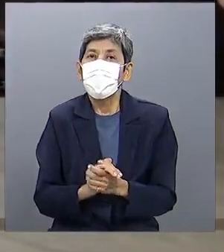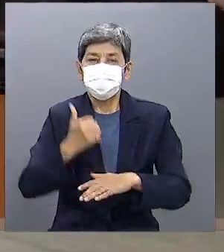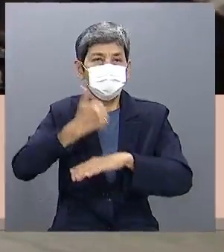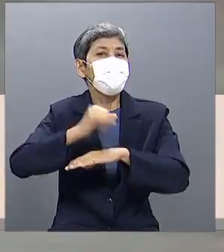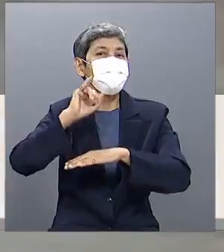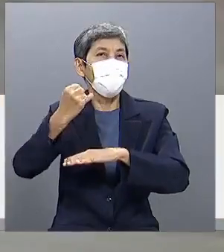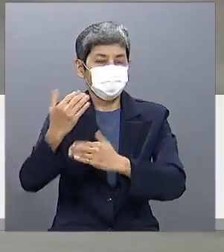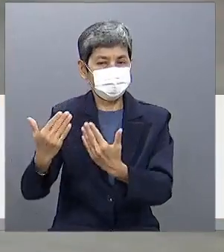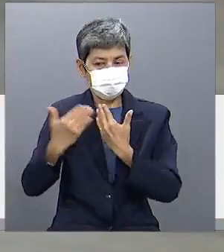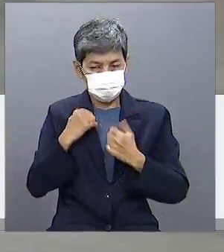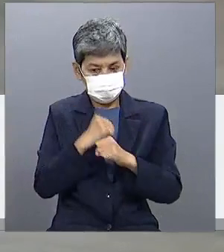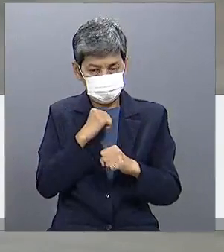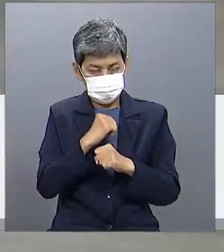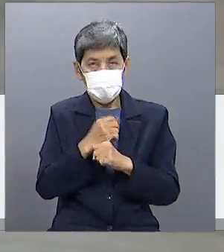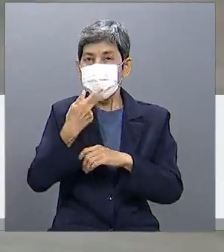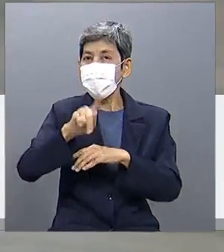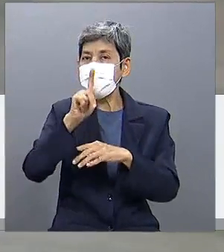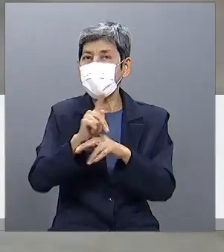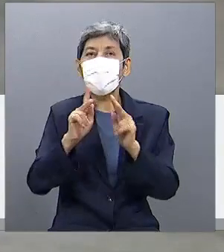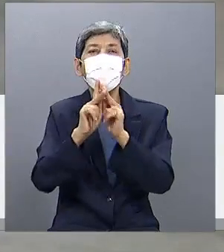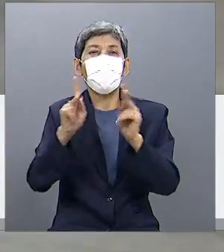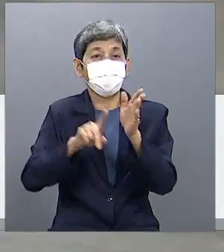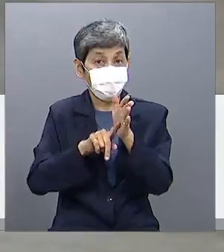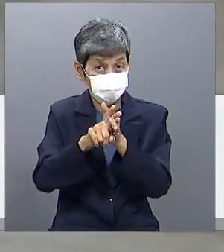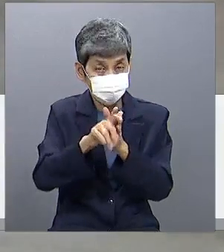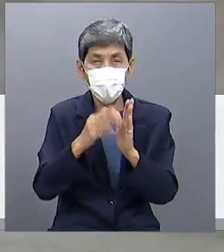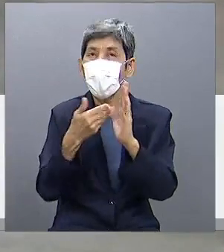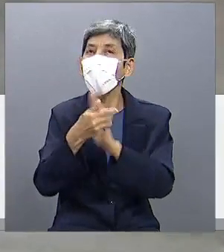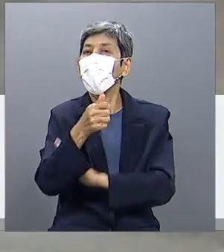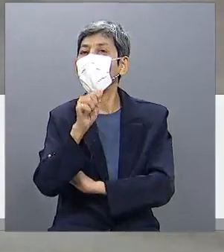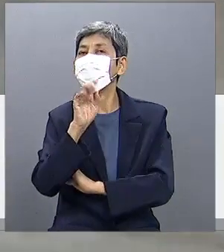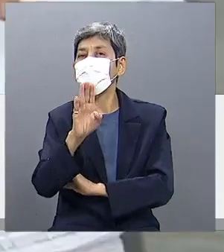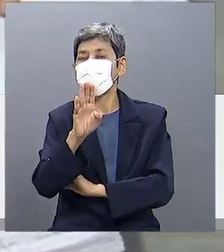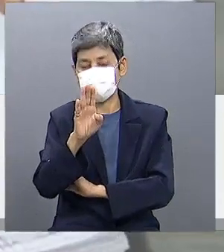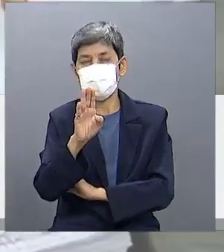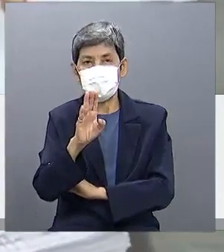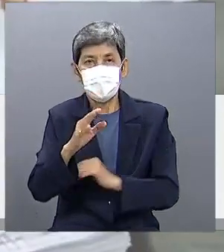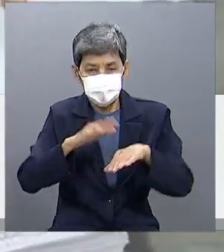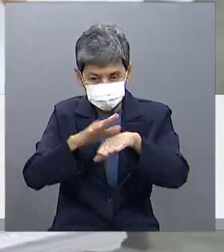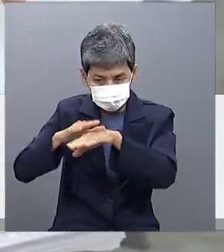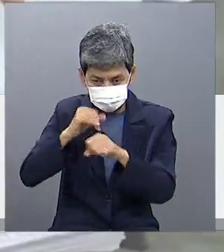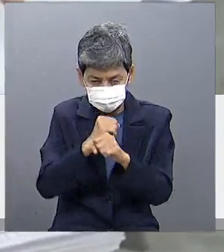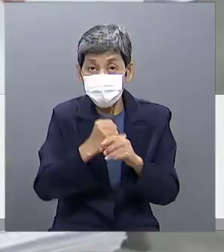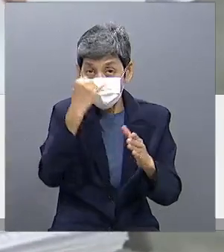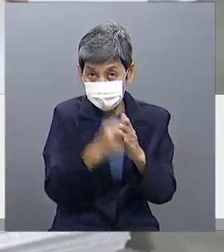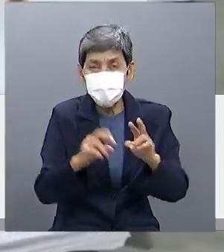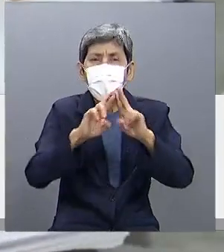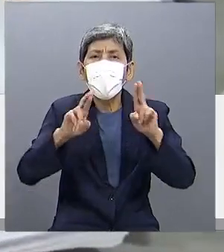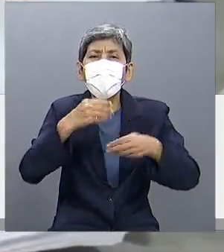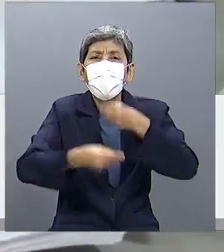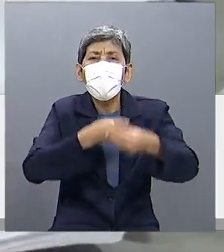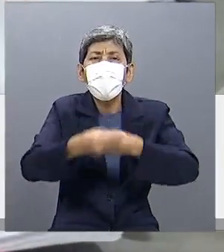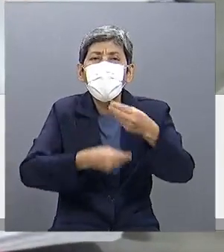ซึ่งเป็นประธานกรรมการโรคติดต่อจังหวัดอุบลราชธานีแจ้งความดำเนินคดีกับเจ้าของร้านเอกมัย